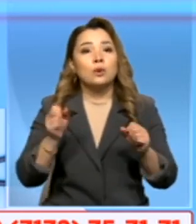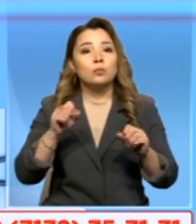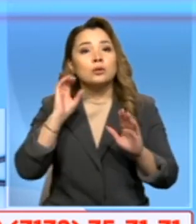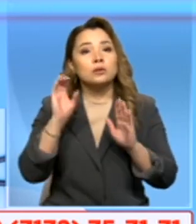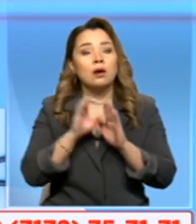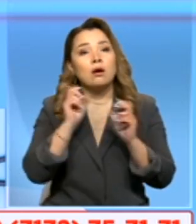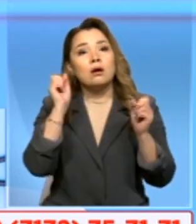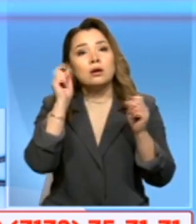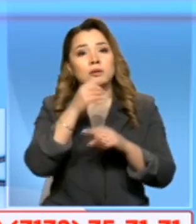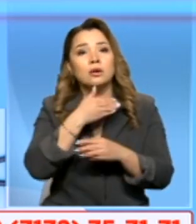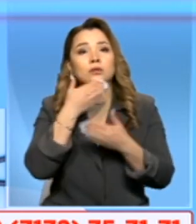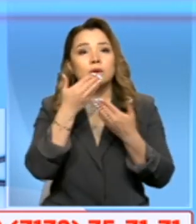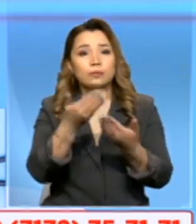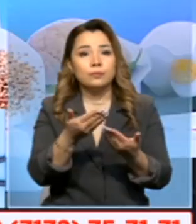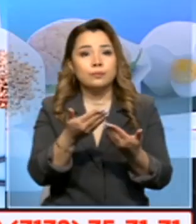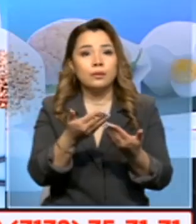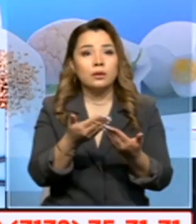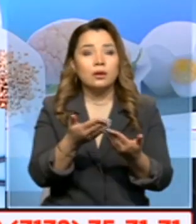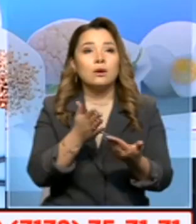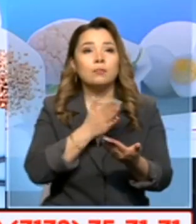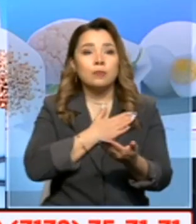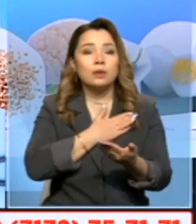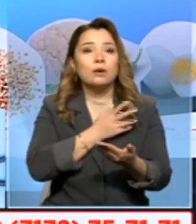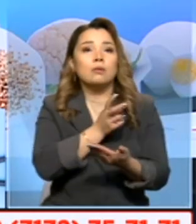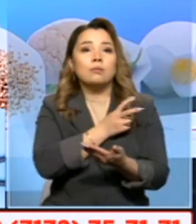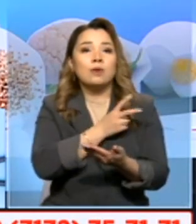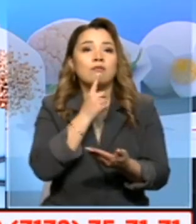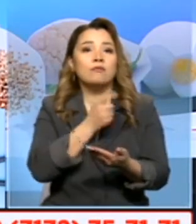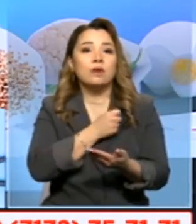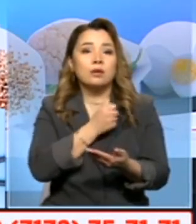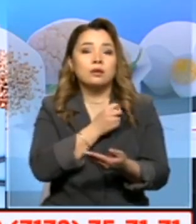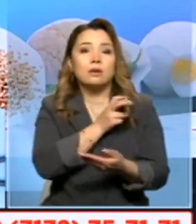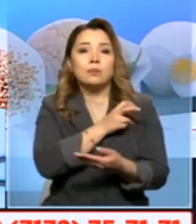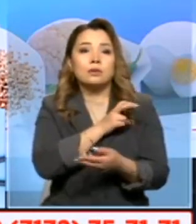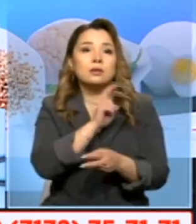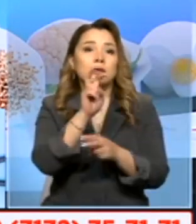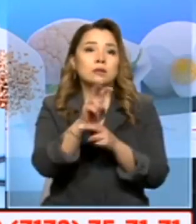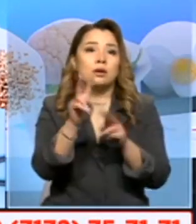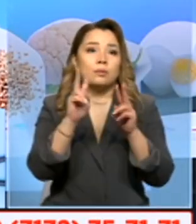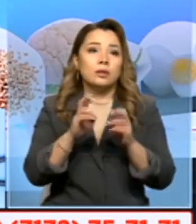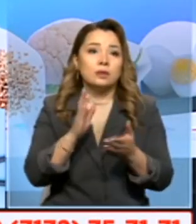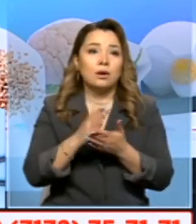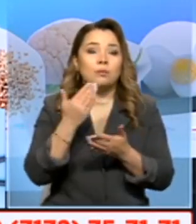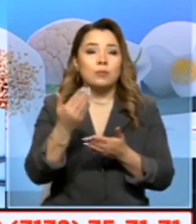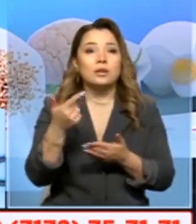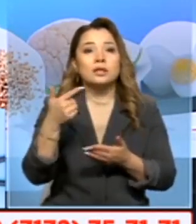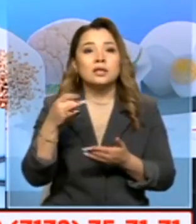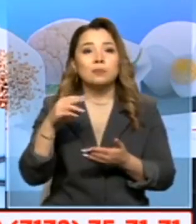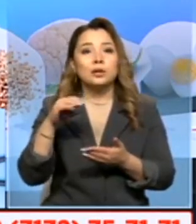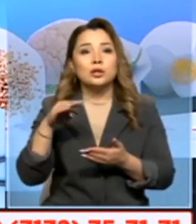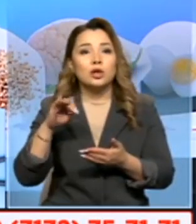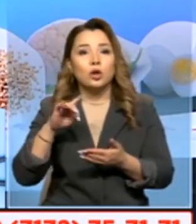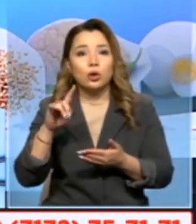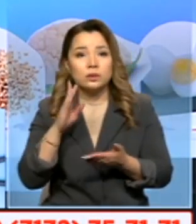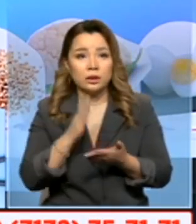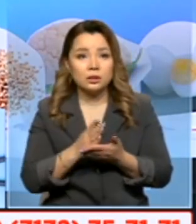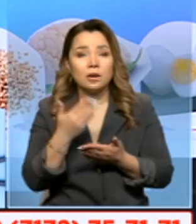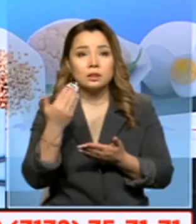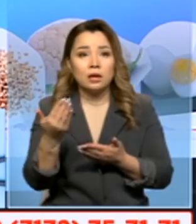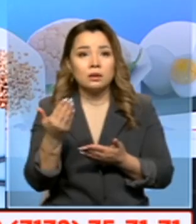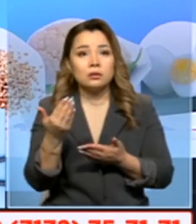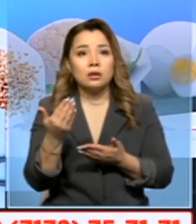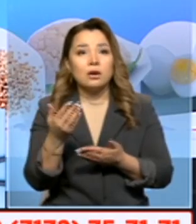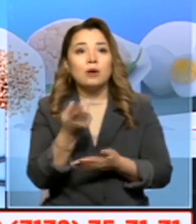деген ғой. Иә, мен госпиталь, военный госпитальде болғанмын содан. Сіз гипертиреозбен, гипертиреоз